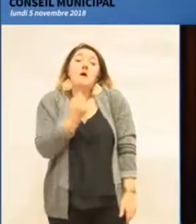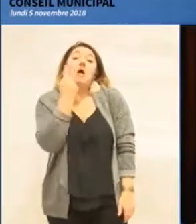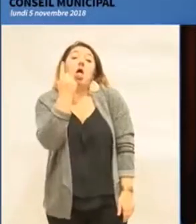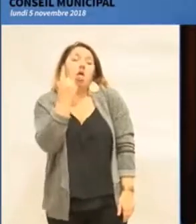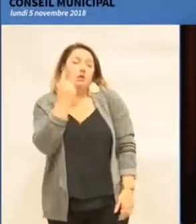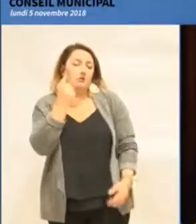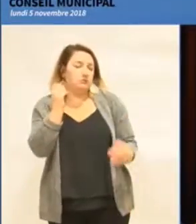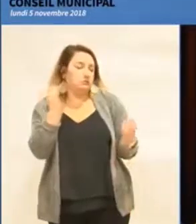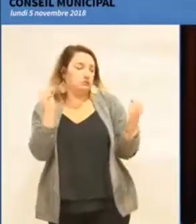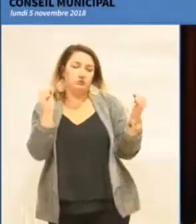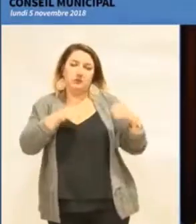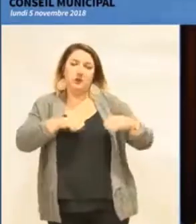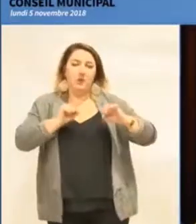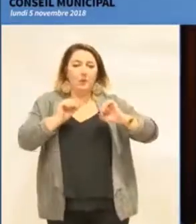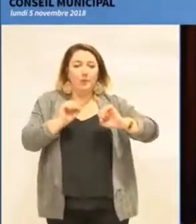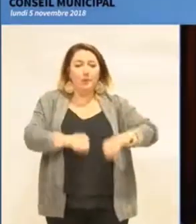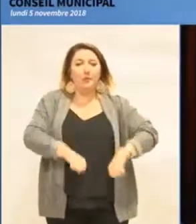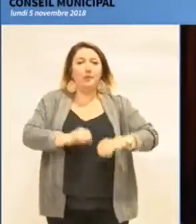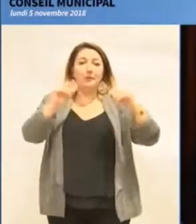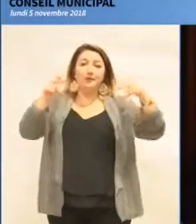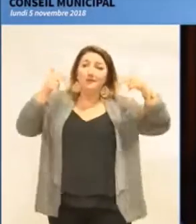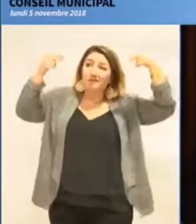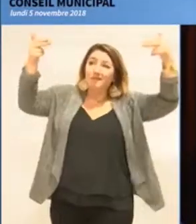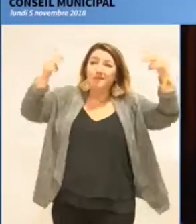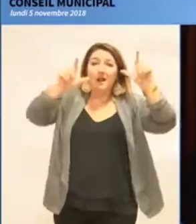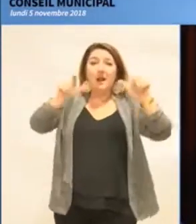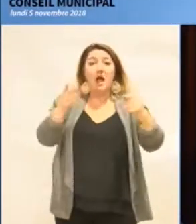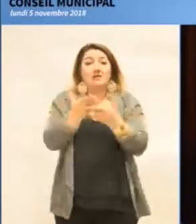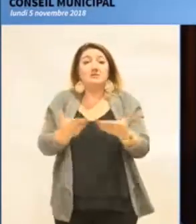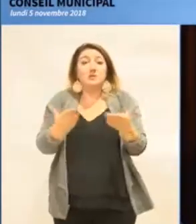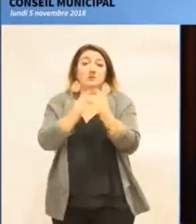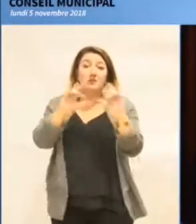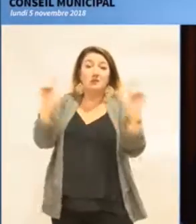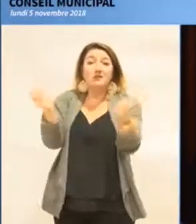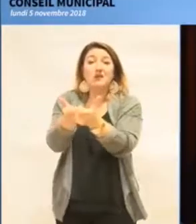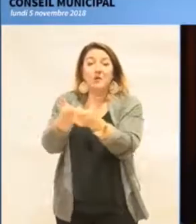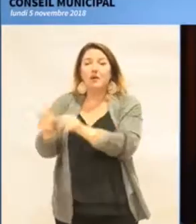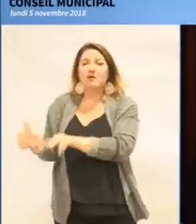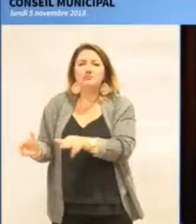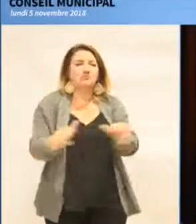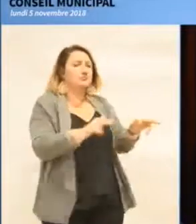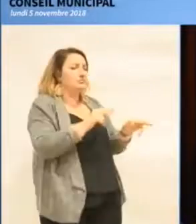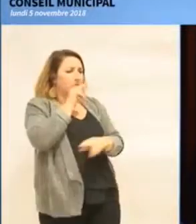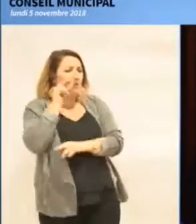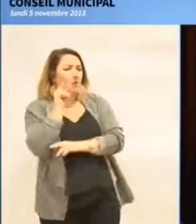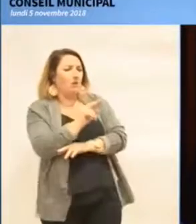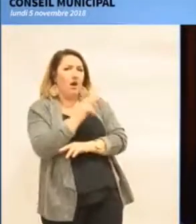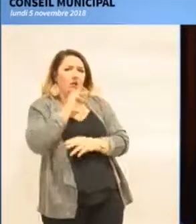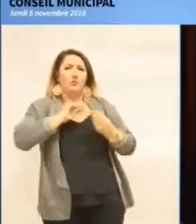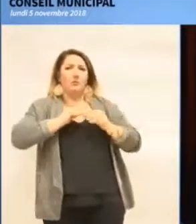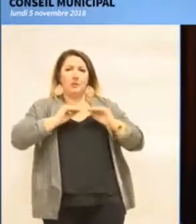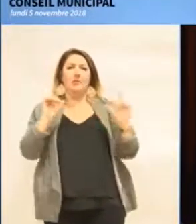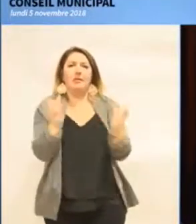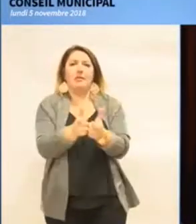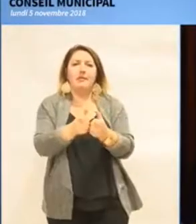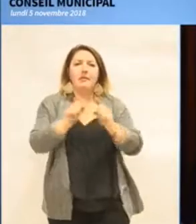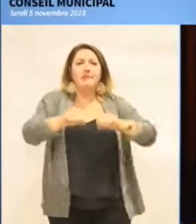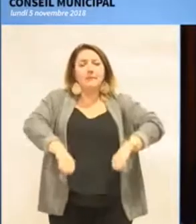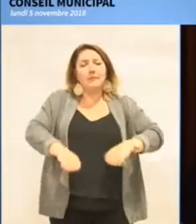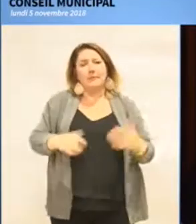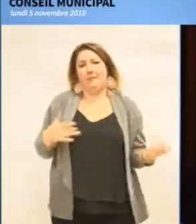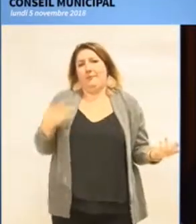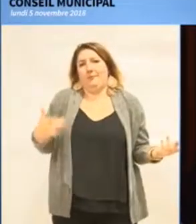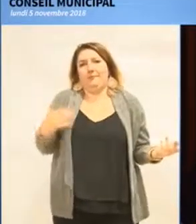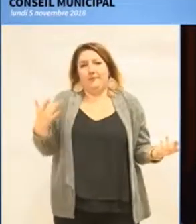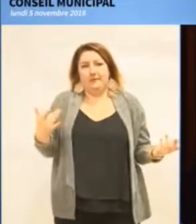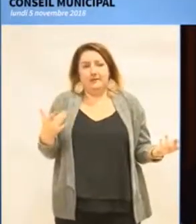c'est la capacité d'aide à l'élucidation qu'offre cet outil. Il serait temps qu'au moins, sur cette question, chacun accepte de prendre le débat dans